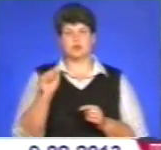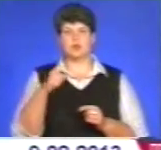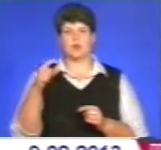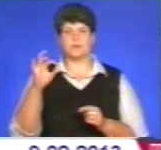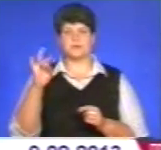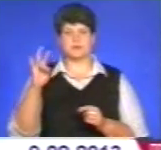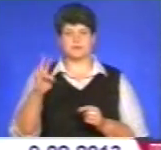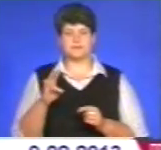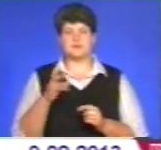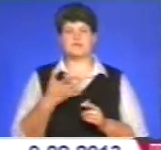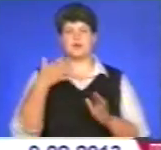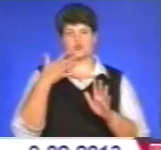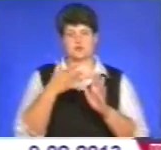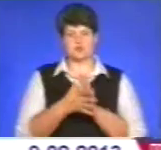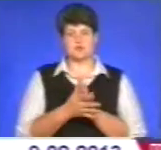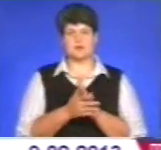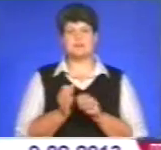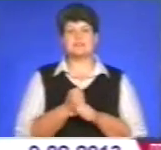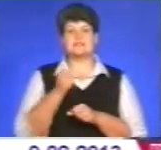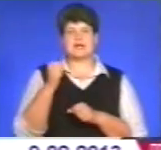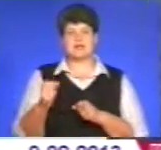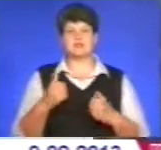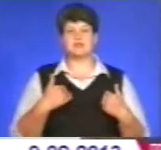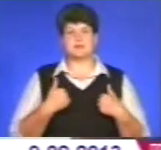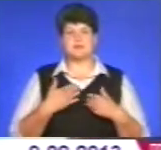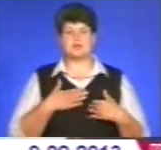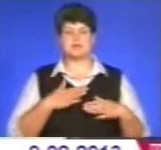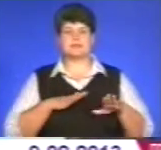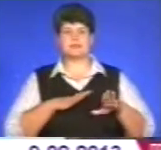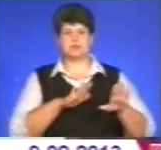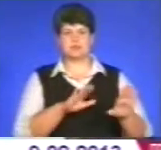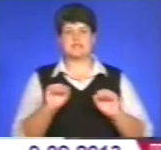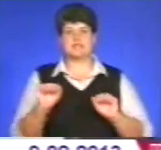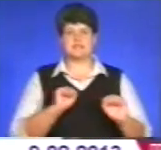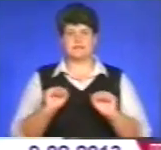Хаптяну за розуміння при призначенні мене та моїх заступників, керівників